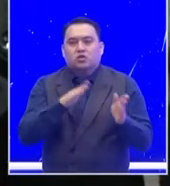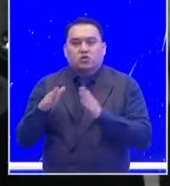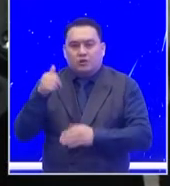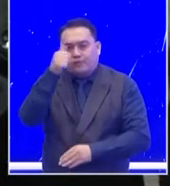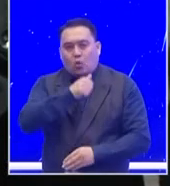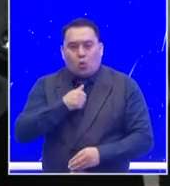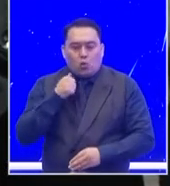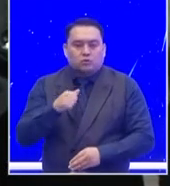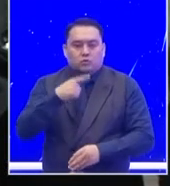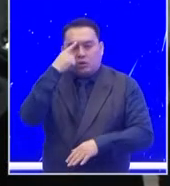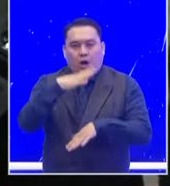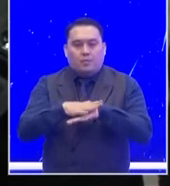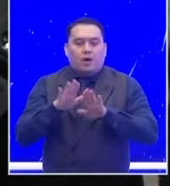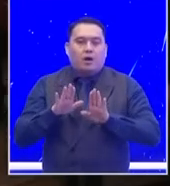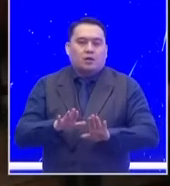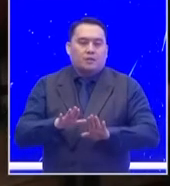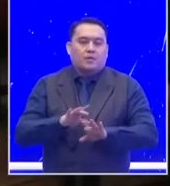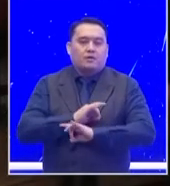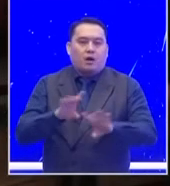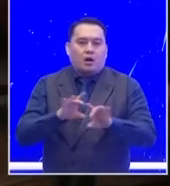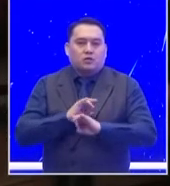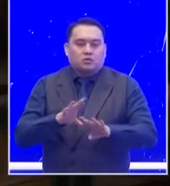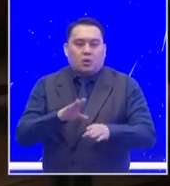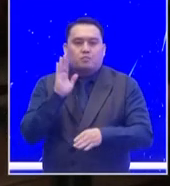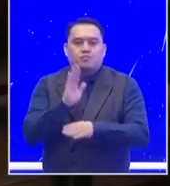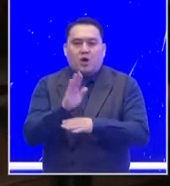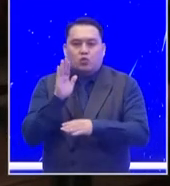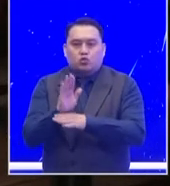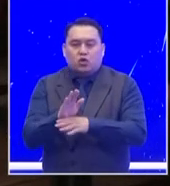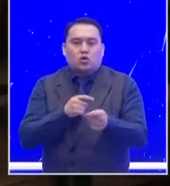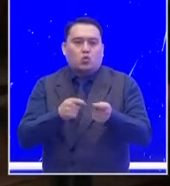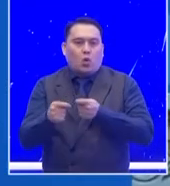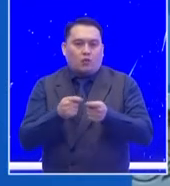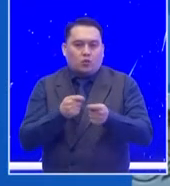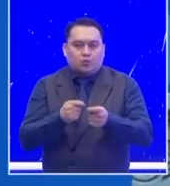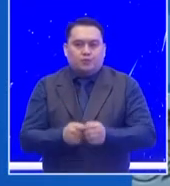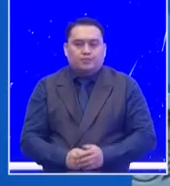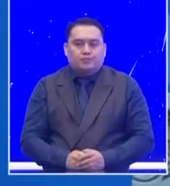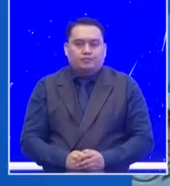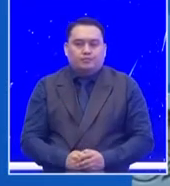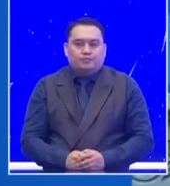В свою очередь, зам акима области Серикжан Бескимпиров дал ряд поручений руководству района.